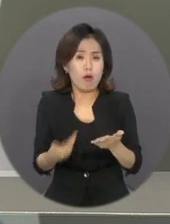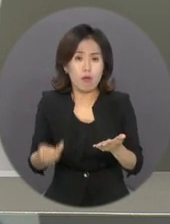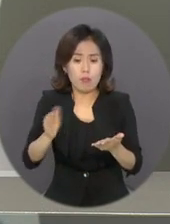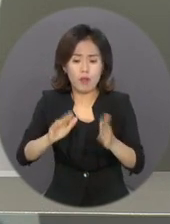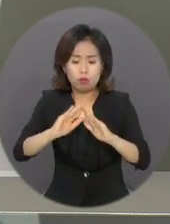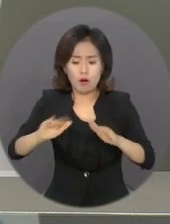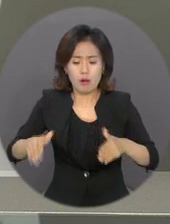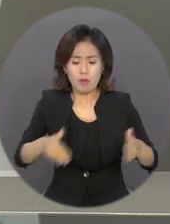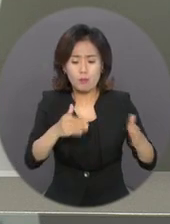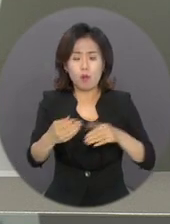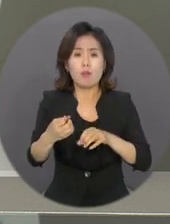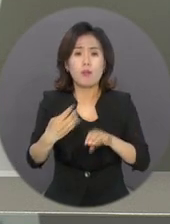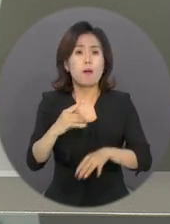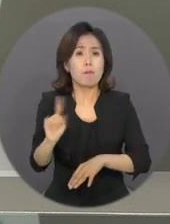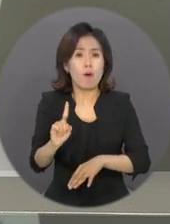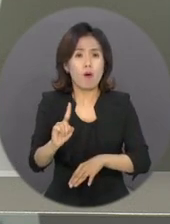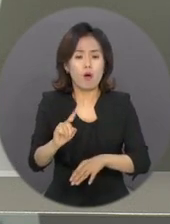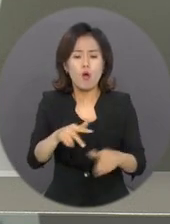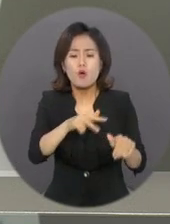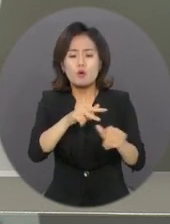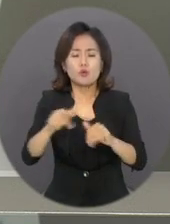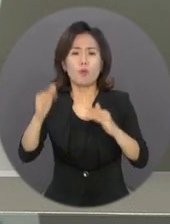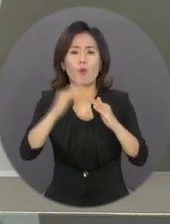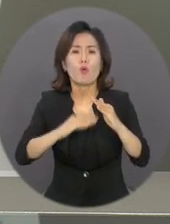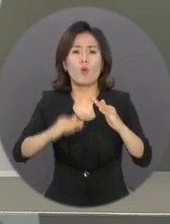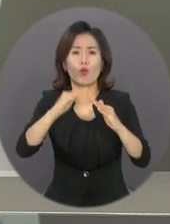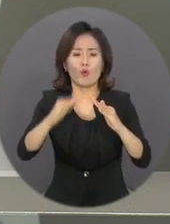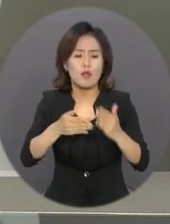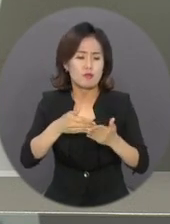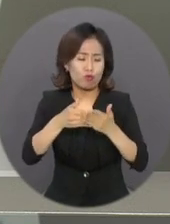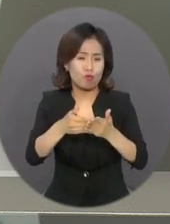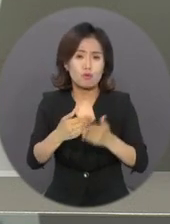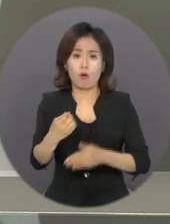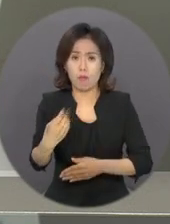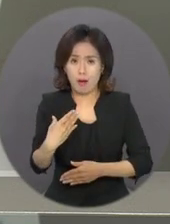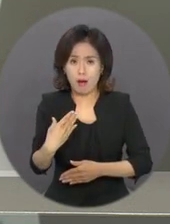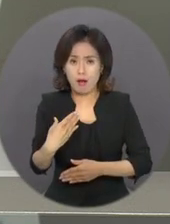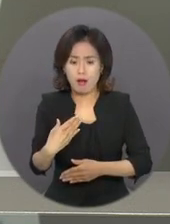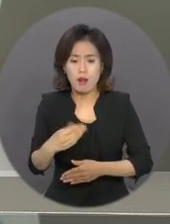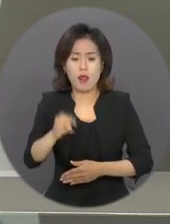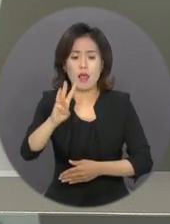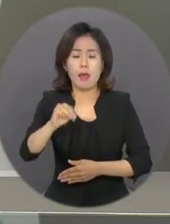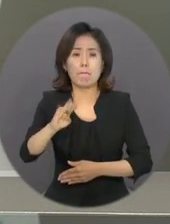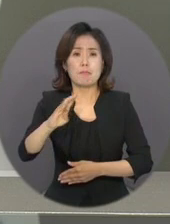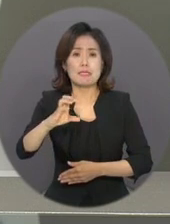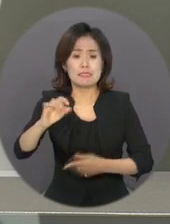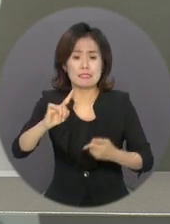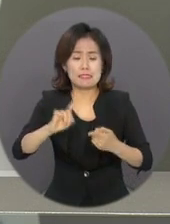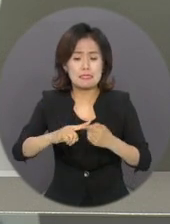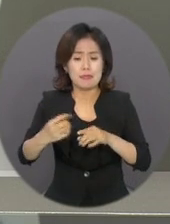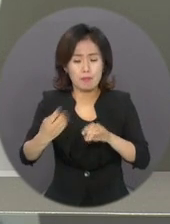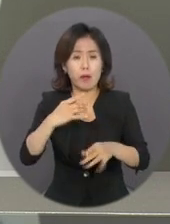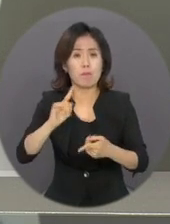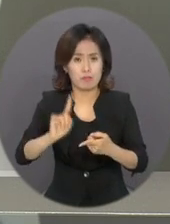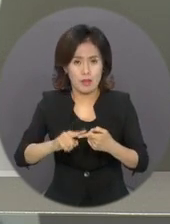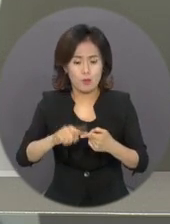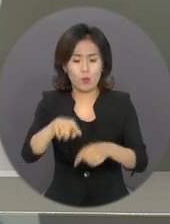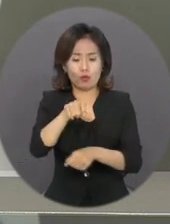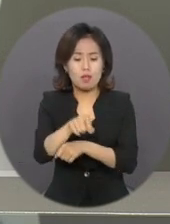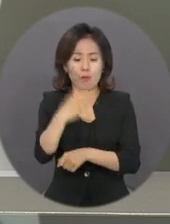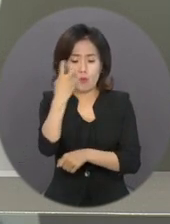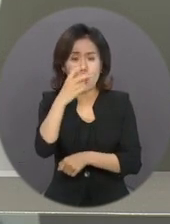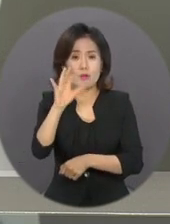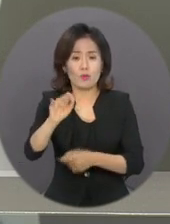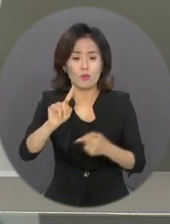전라남도의 답변은 정보공개청구를 하라는 거였습니다 MBC 취재진이이 답변대로 사무관리비